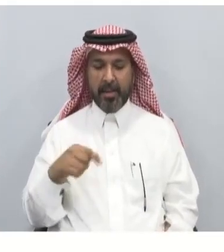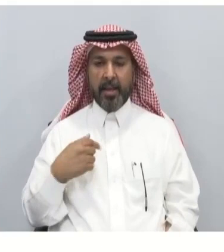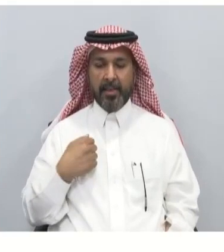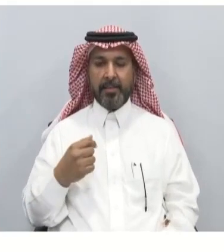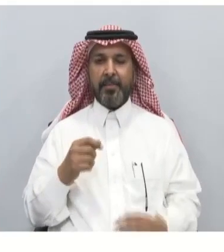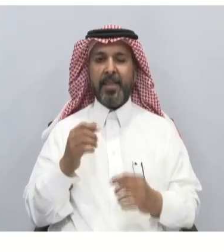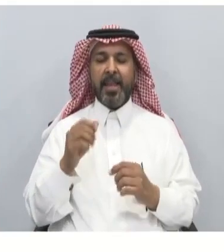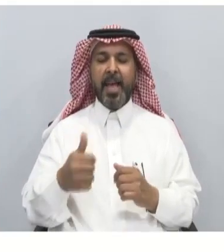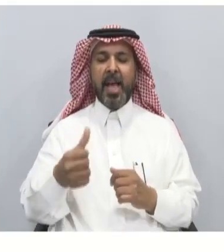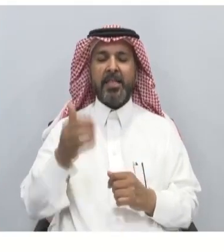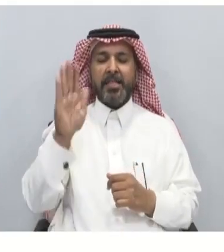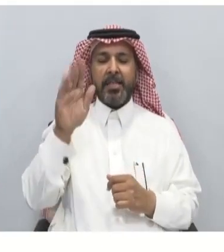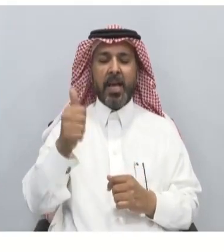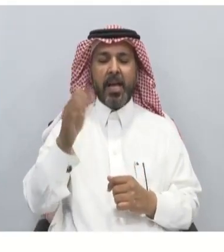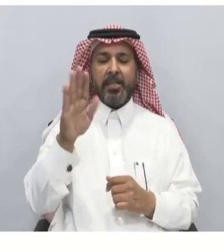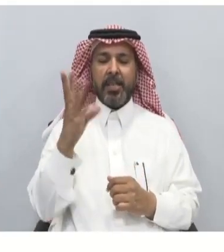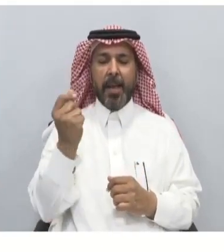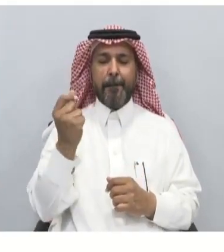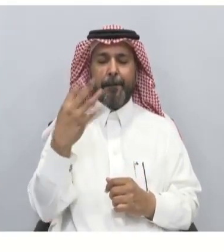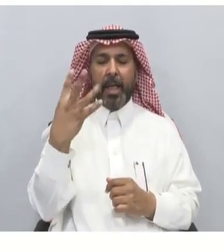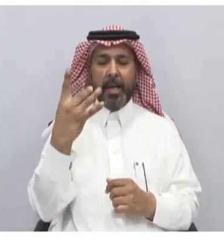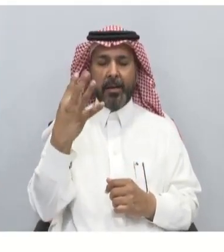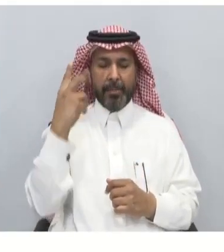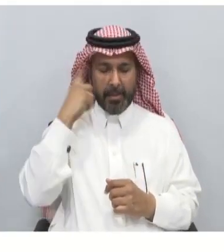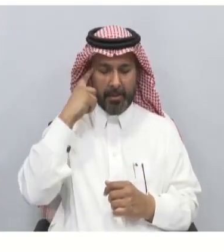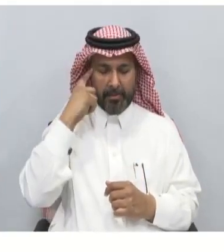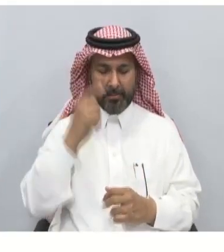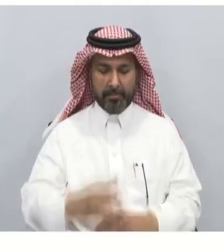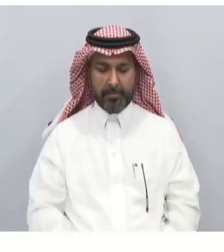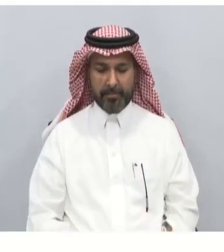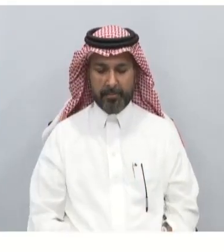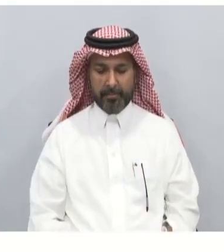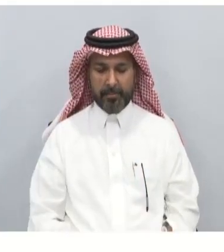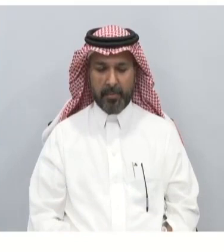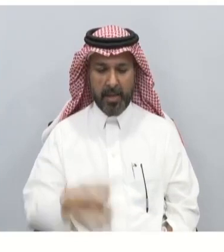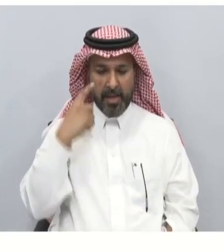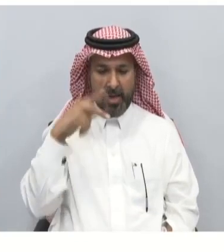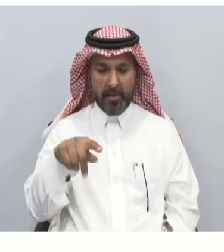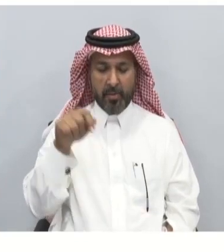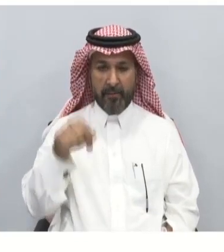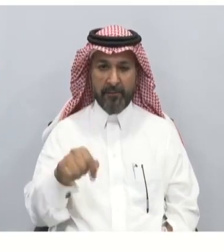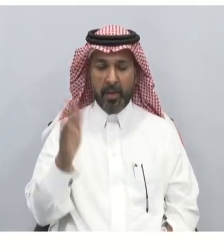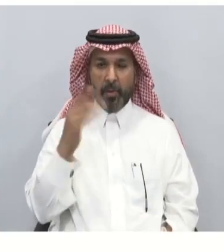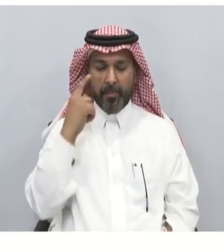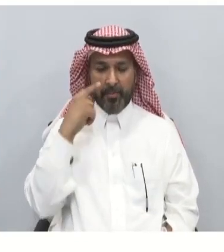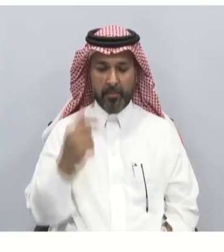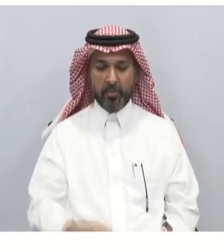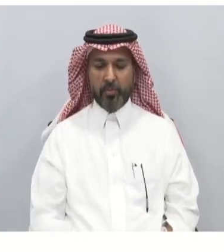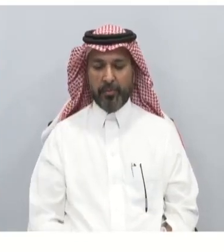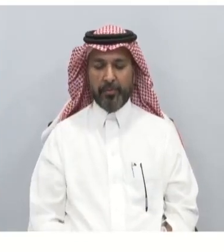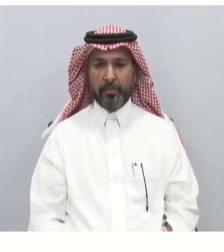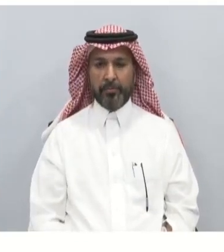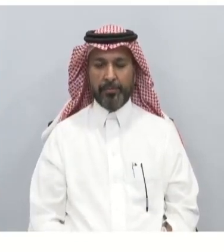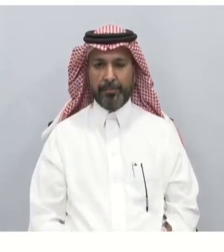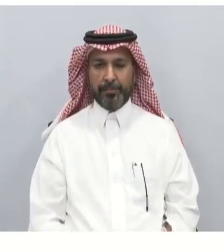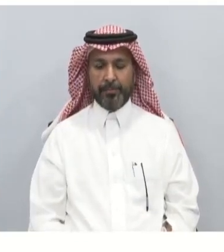4. نتأكد بينما إذا كانت كل متتابعة في مائتي حسابية أم لا، وإن كانت كذلك فأوجد أساسها والحدود الثلاثة التالية